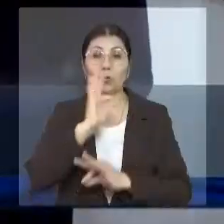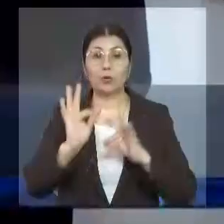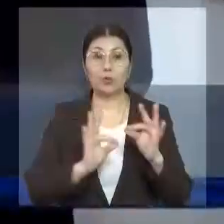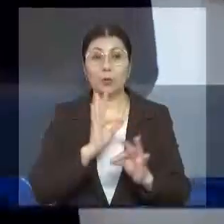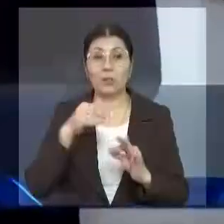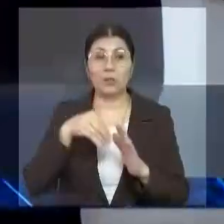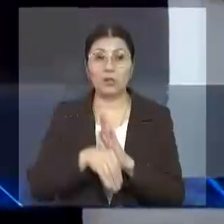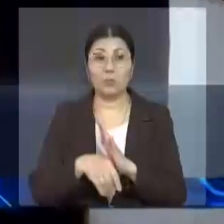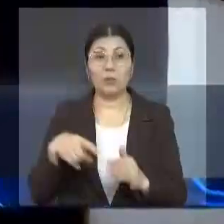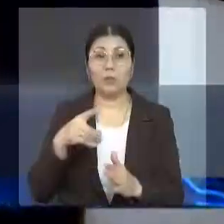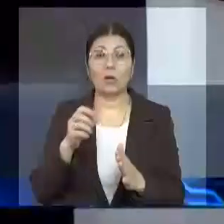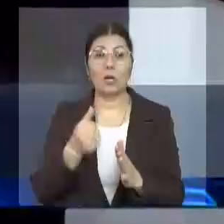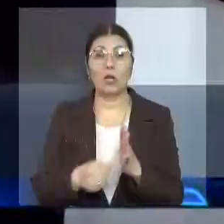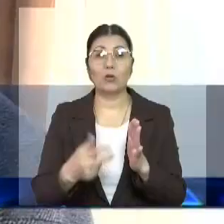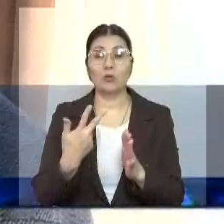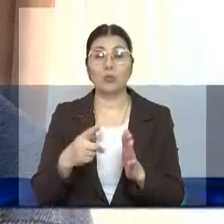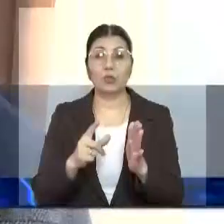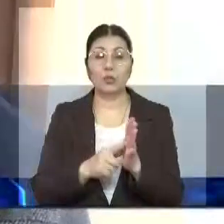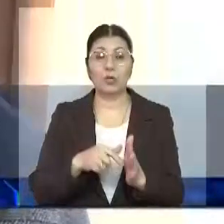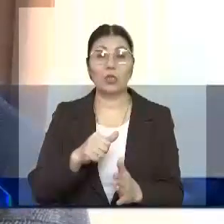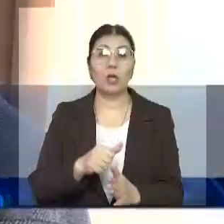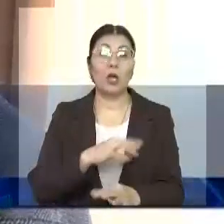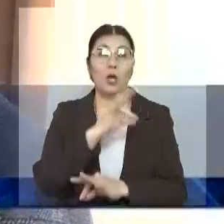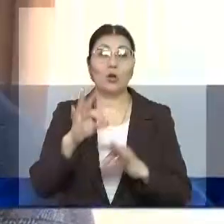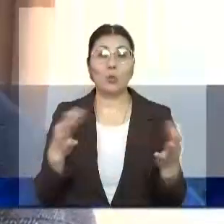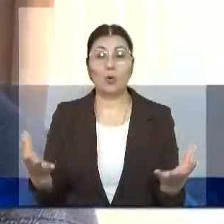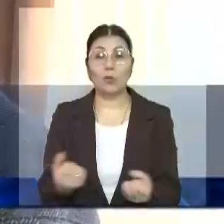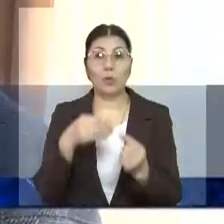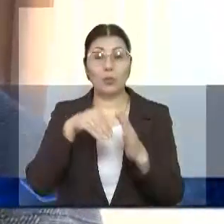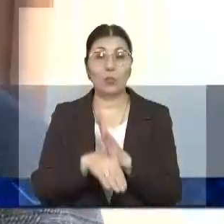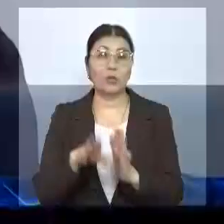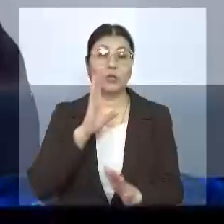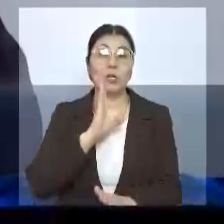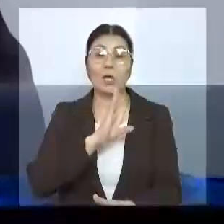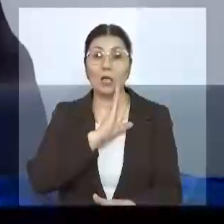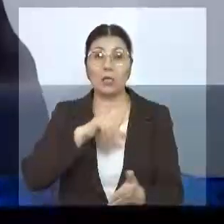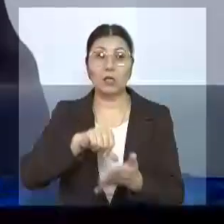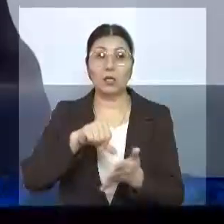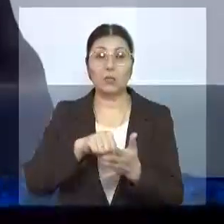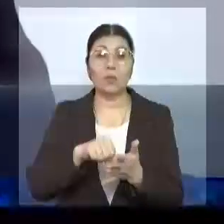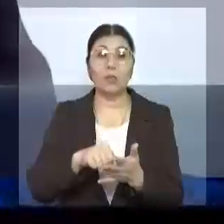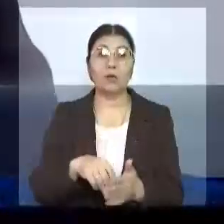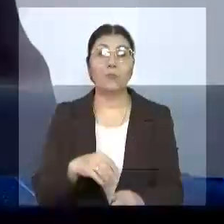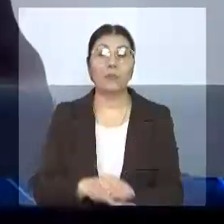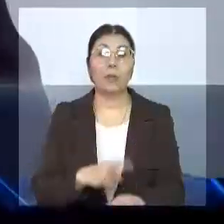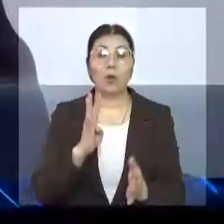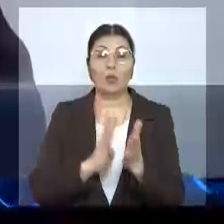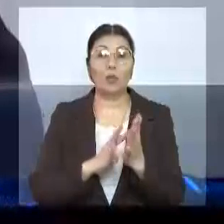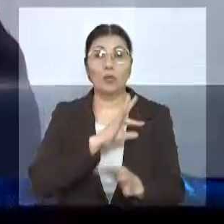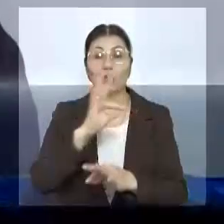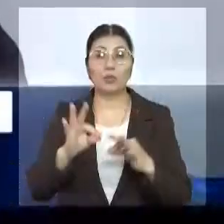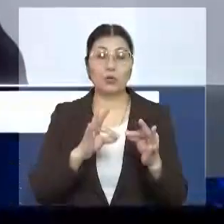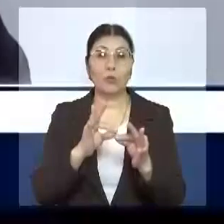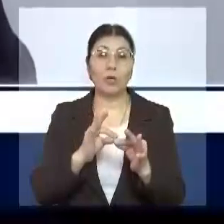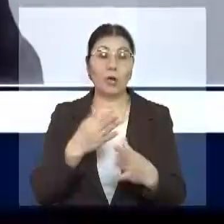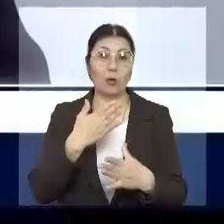шеңберінде былтыр 1637 жоба қолдау тапқан. Оның ішінде әйелдер үлесі 952 жобаны субсидиялаған жобаларымыз. Оның